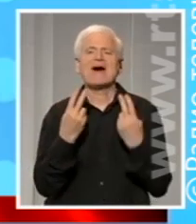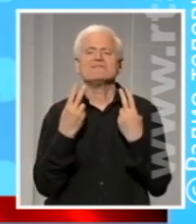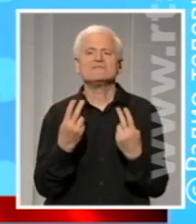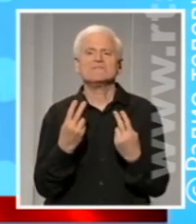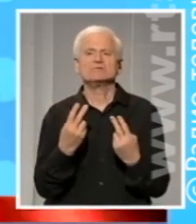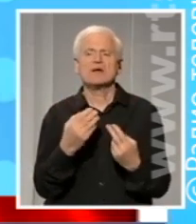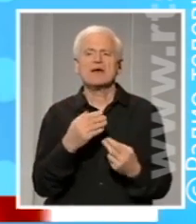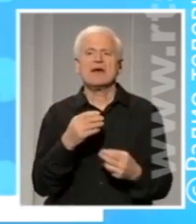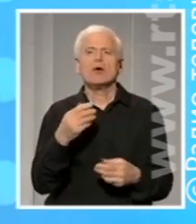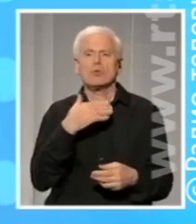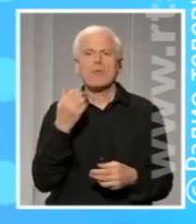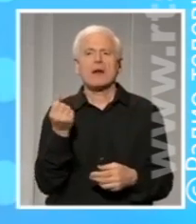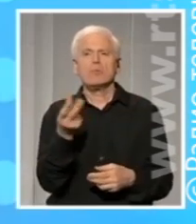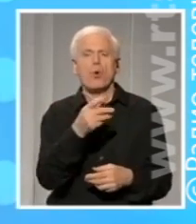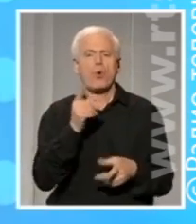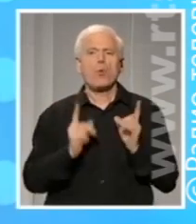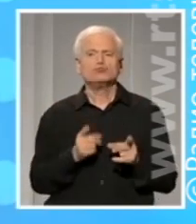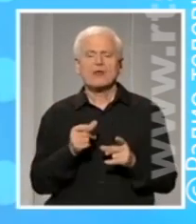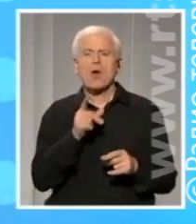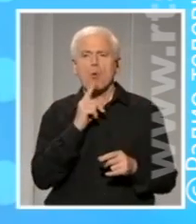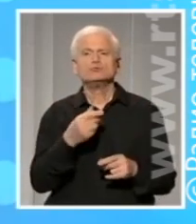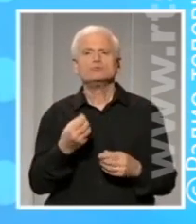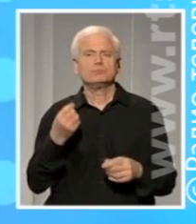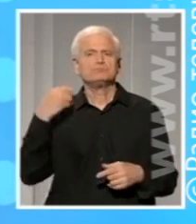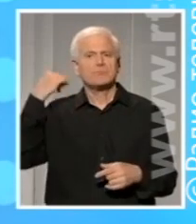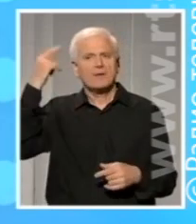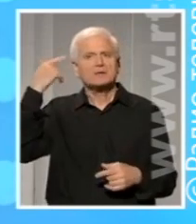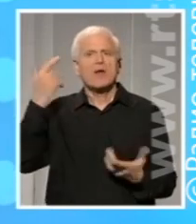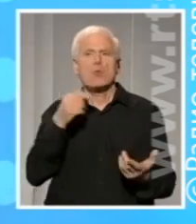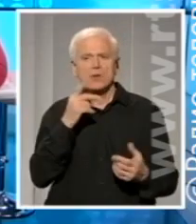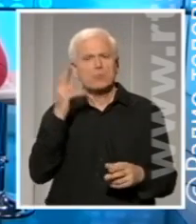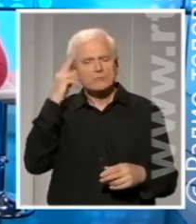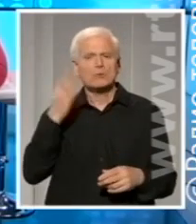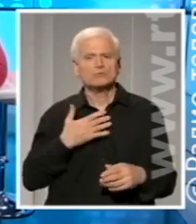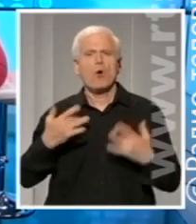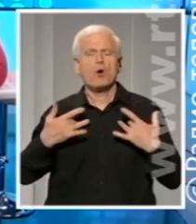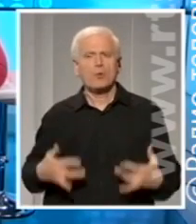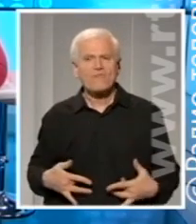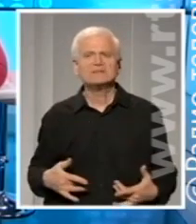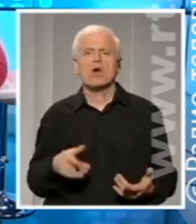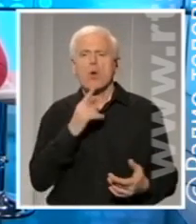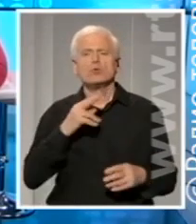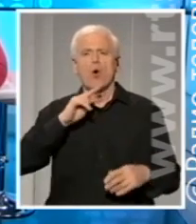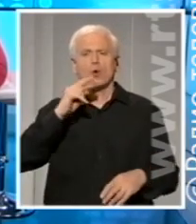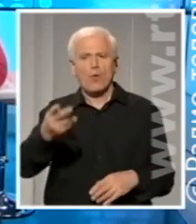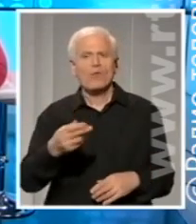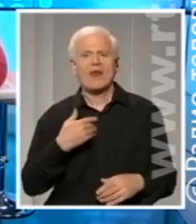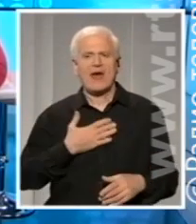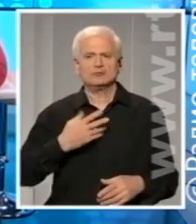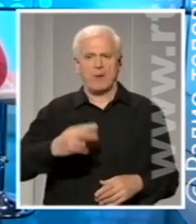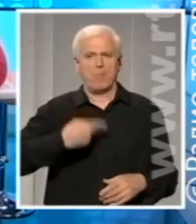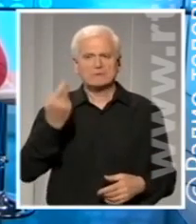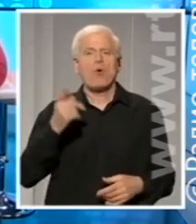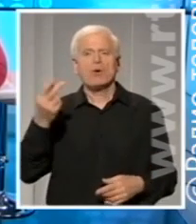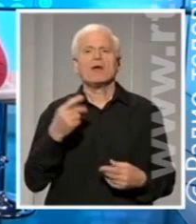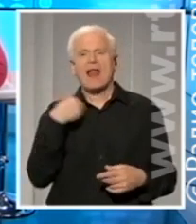broj profesora i učitelja koji su vrlo kreativni, koji su poznati u svojoj struci, koji su se odazvali, koji imaju neke, što kaže, lične